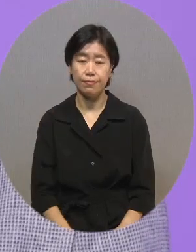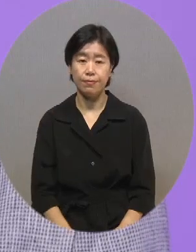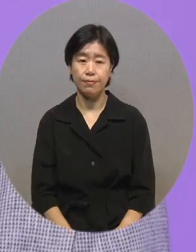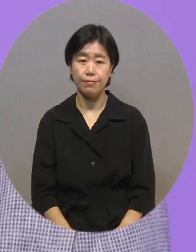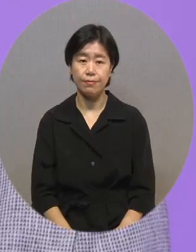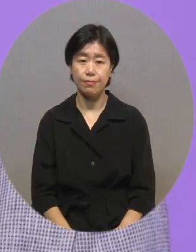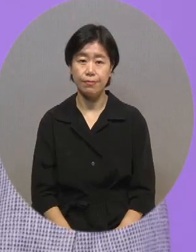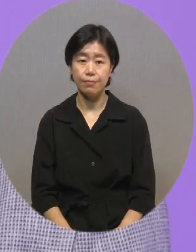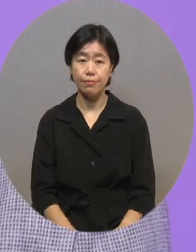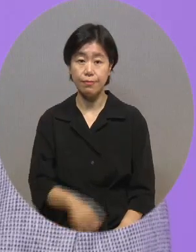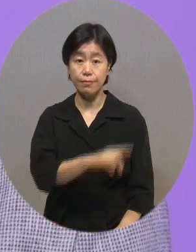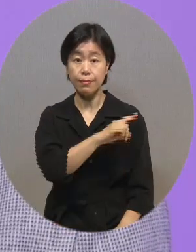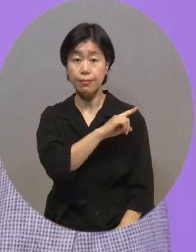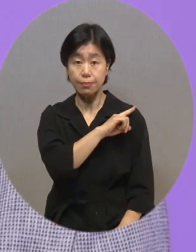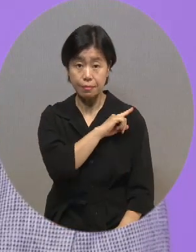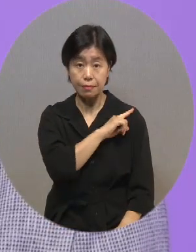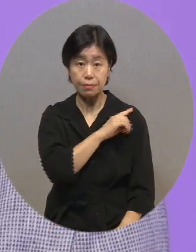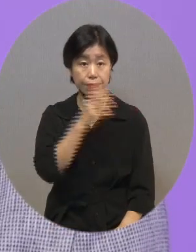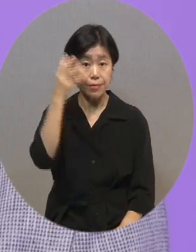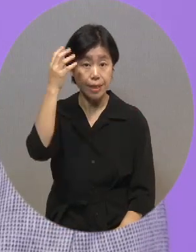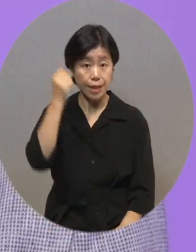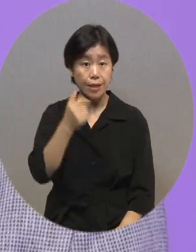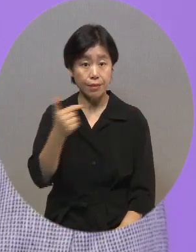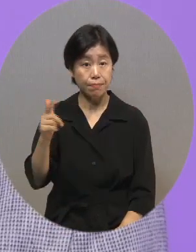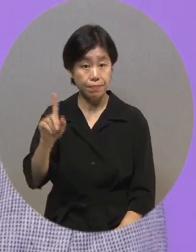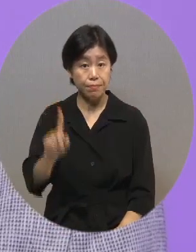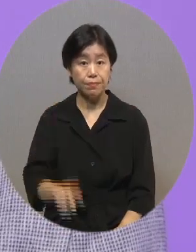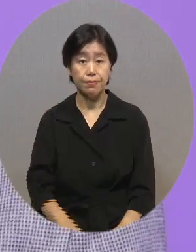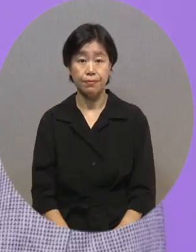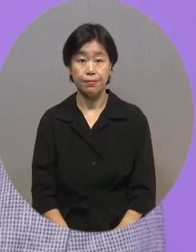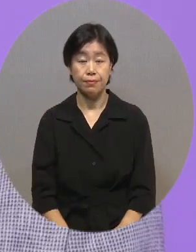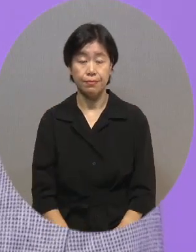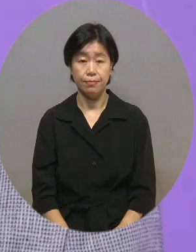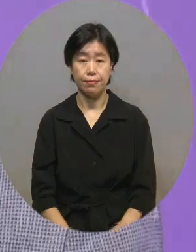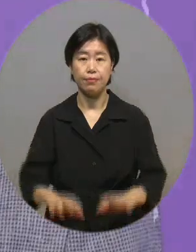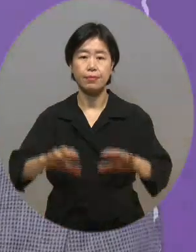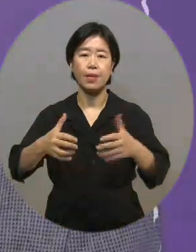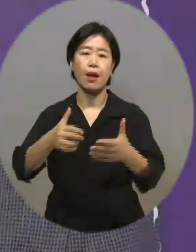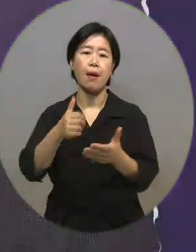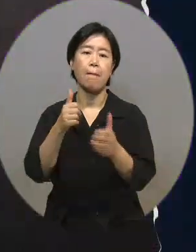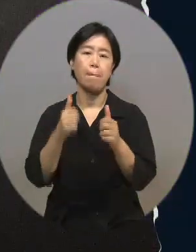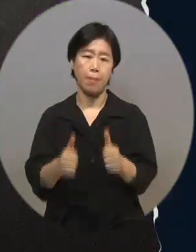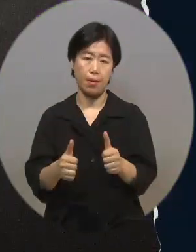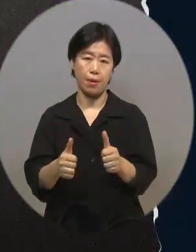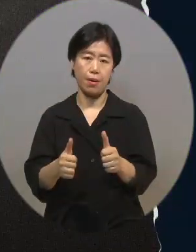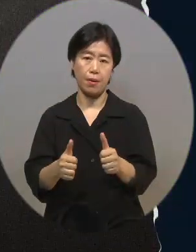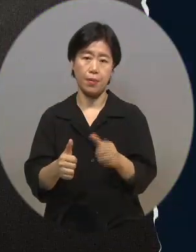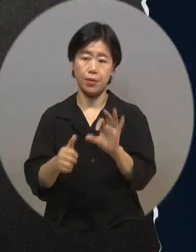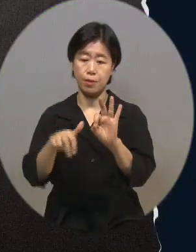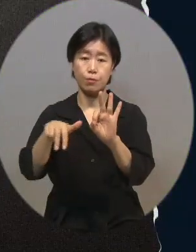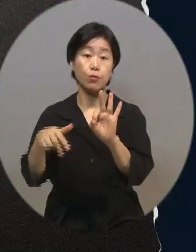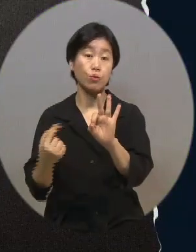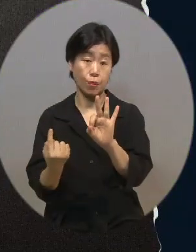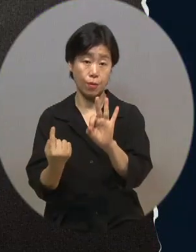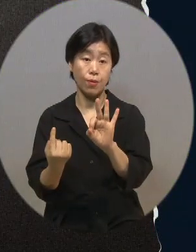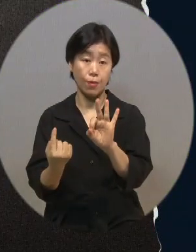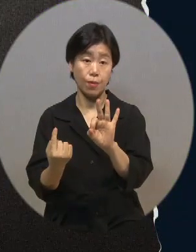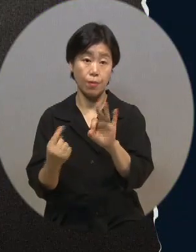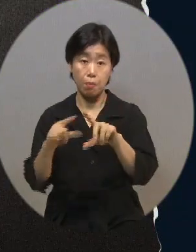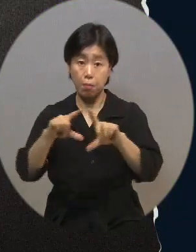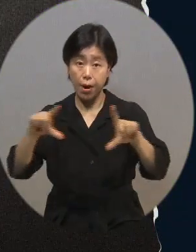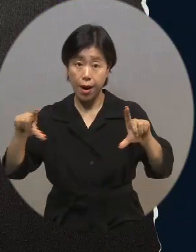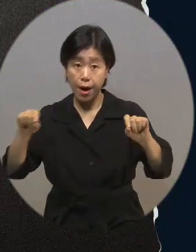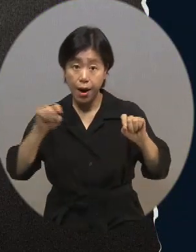제가 가장 인상 깊었던 조항을 대표적으로 꼽으라면 그 헌법의 그